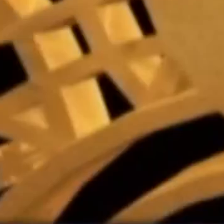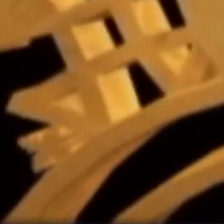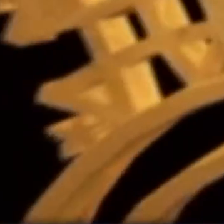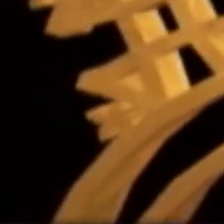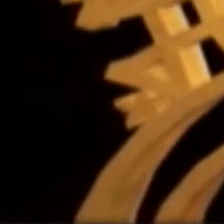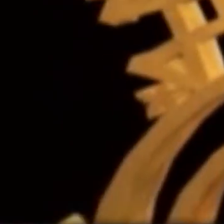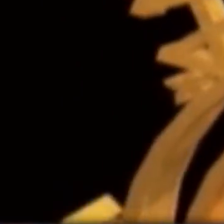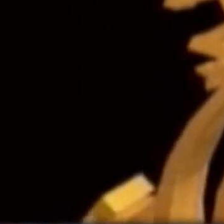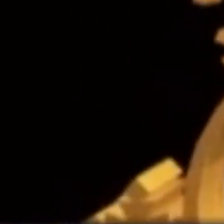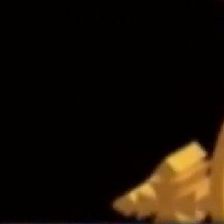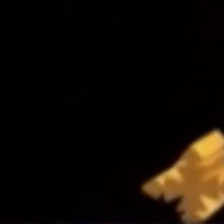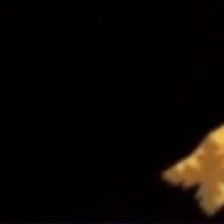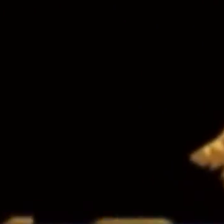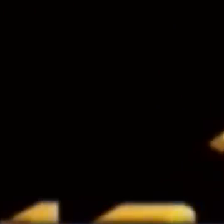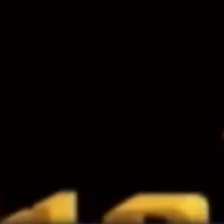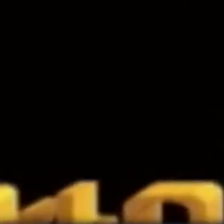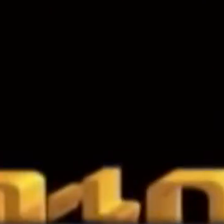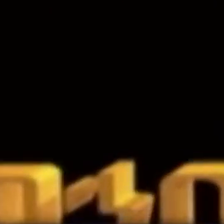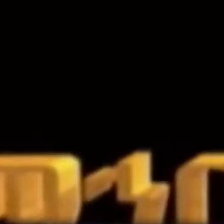ክርስቶስ ተንሥአ